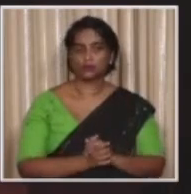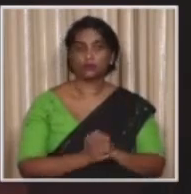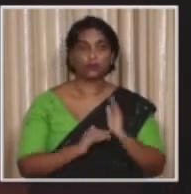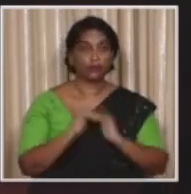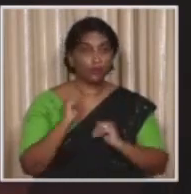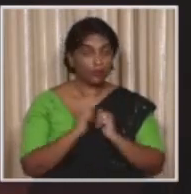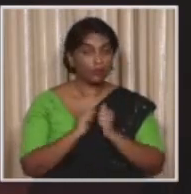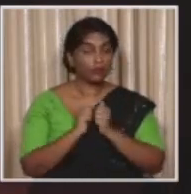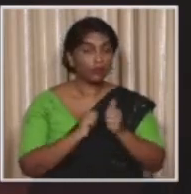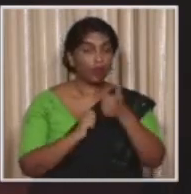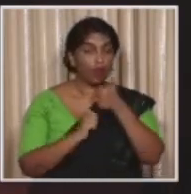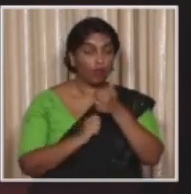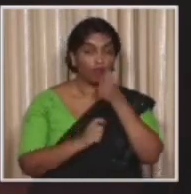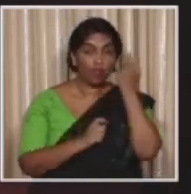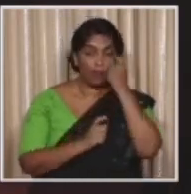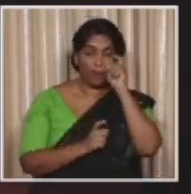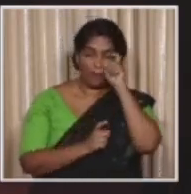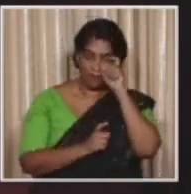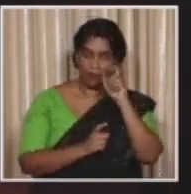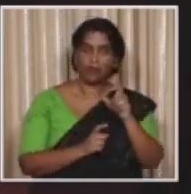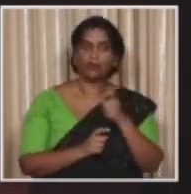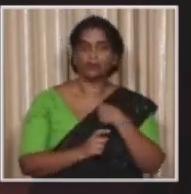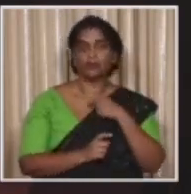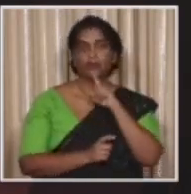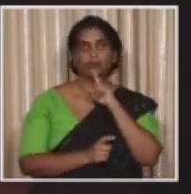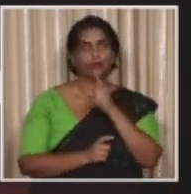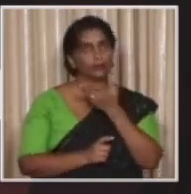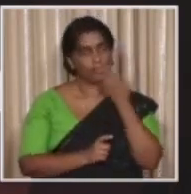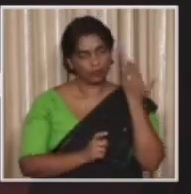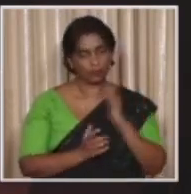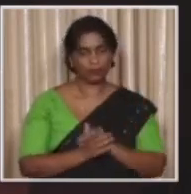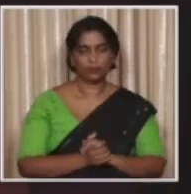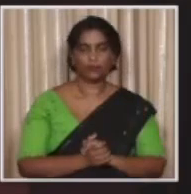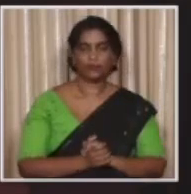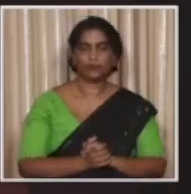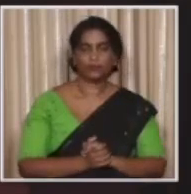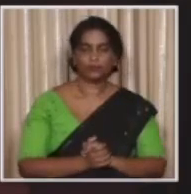ක්‍රියාව පිළිබඳව හොඳට හොයලා බලලා අපි හැමෝටම නිගමනයකට එන්න